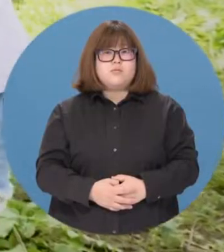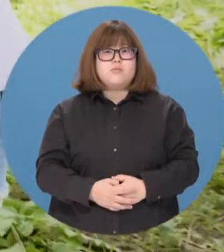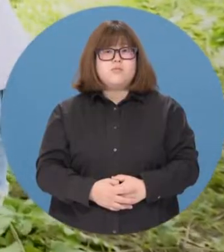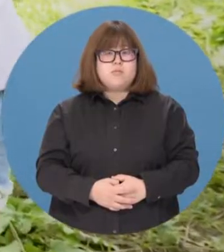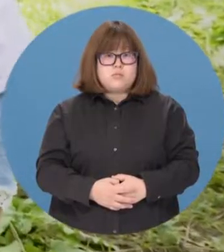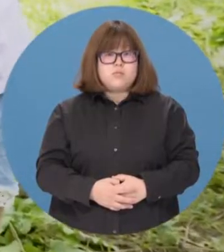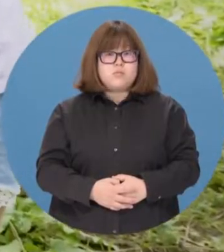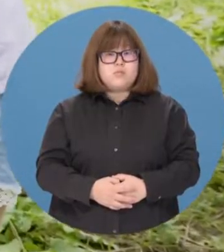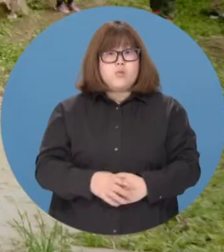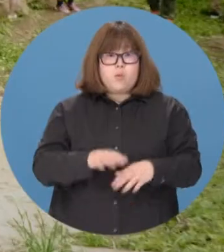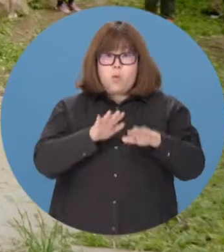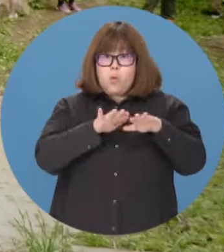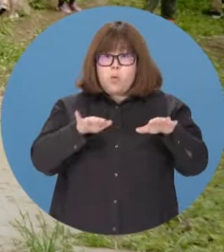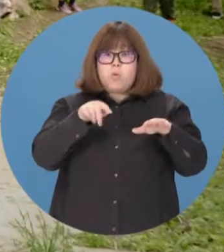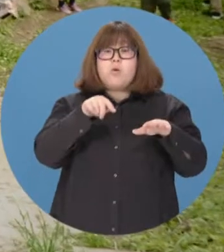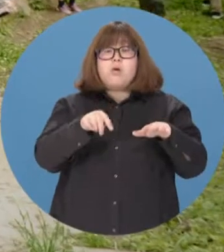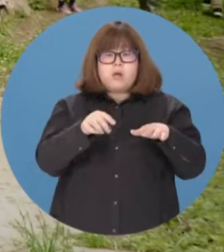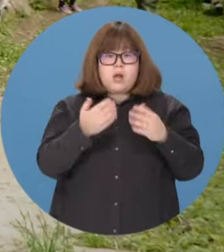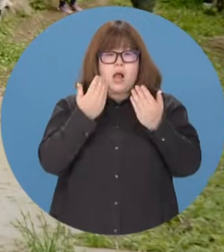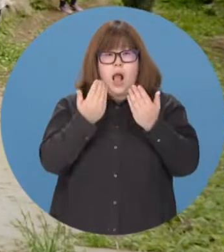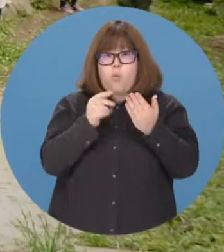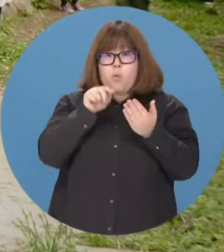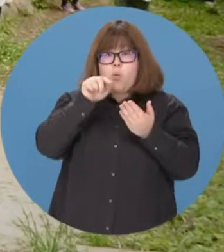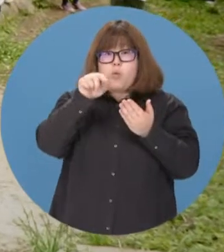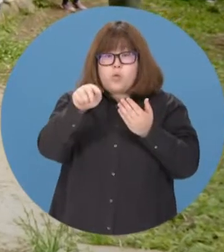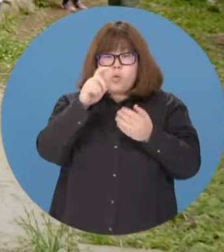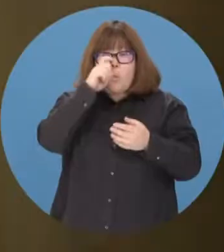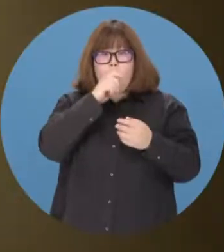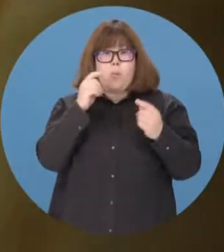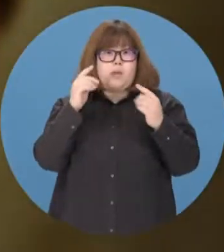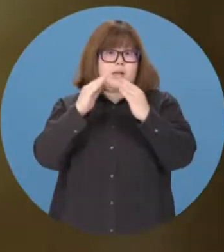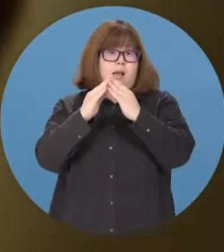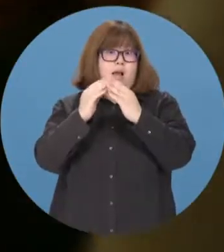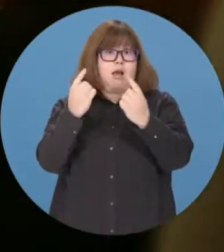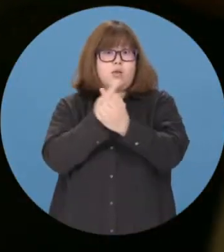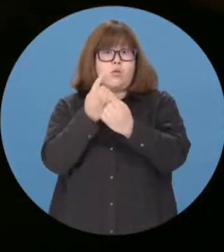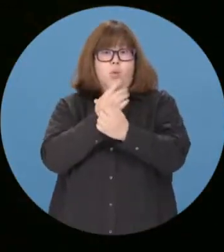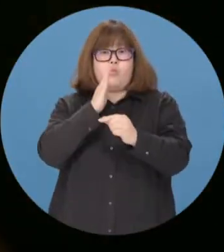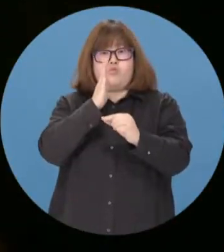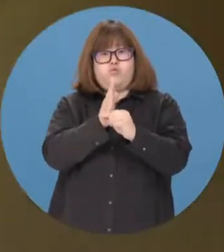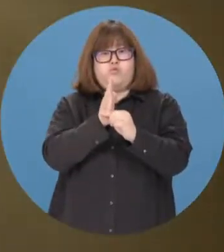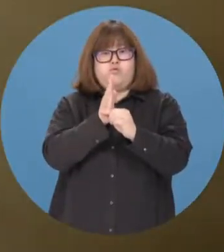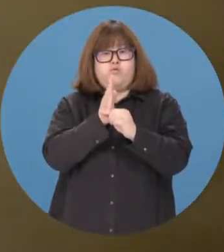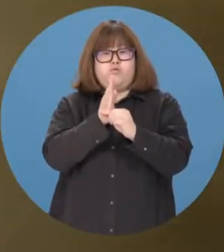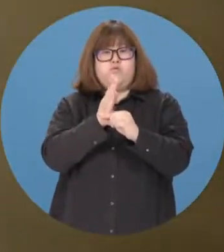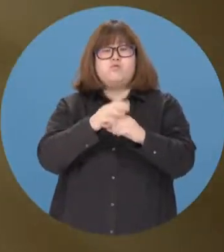このプロジェクトの子どもたちは郊外にある古民家のリフォームに挑戦中。